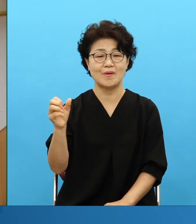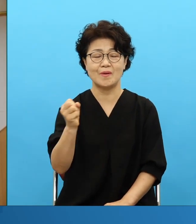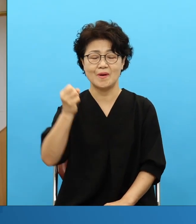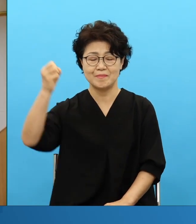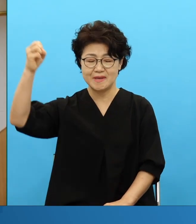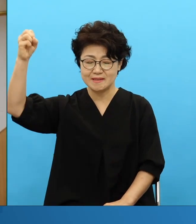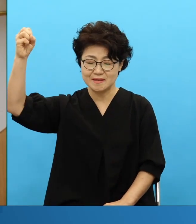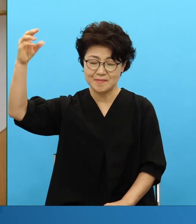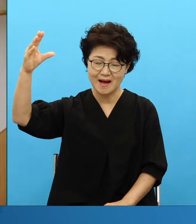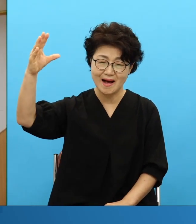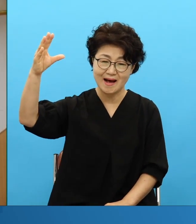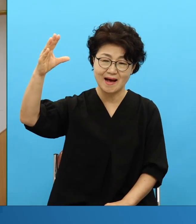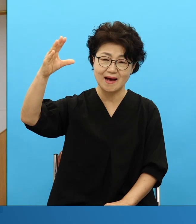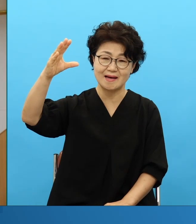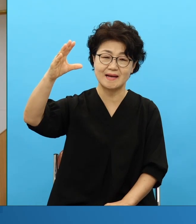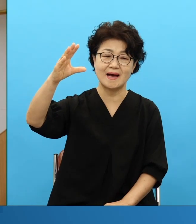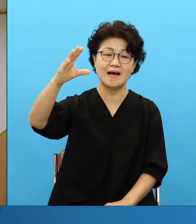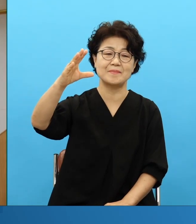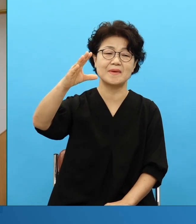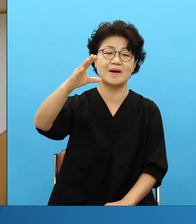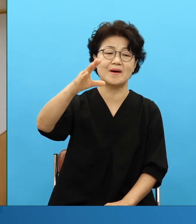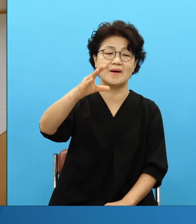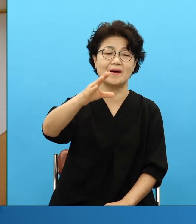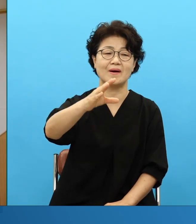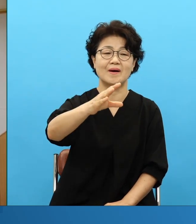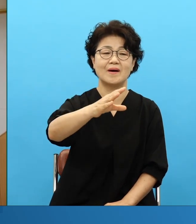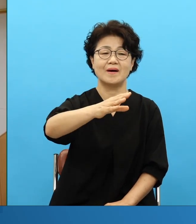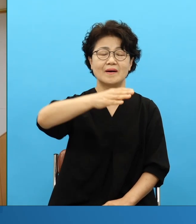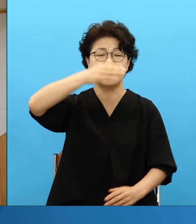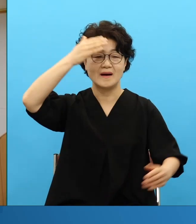이름으로 빛을 발하며